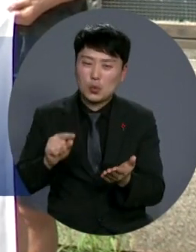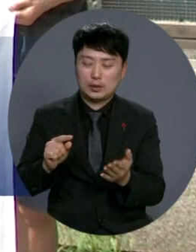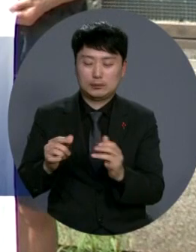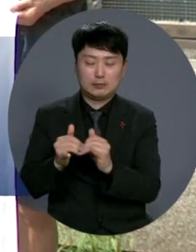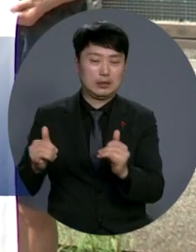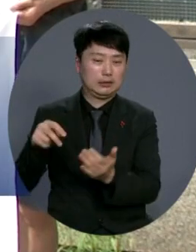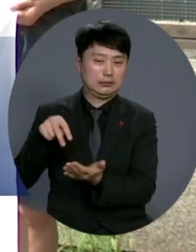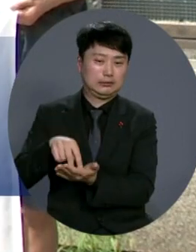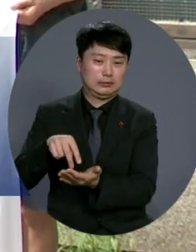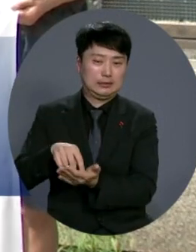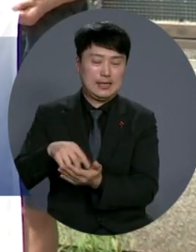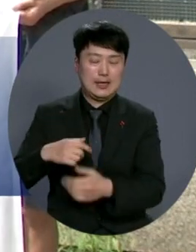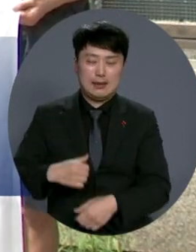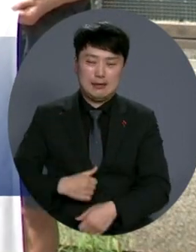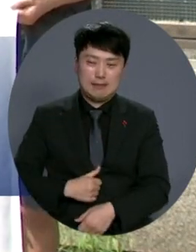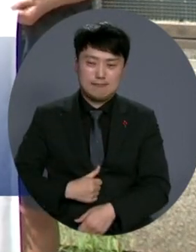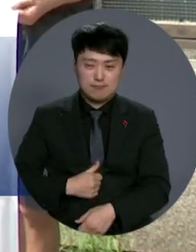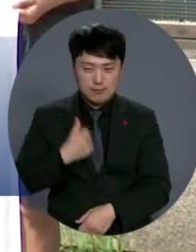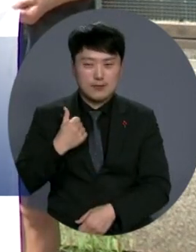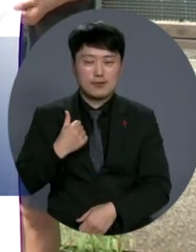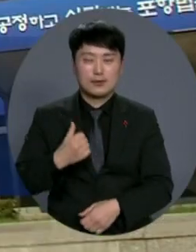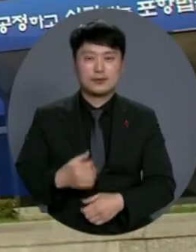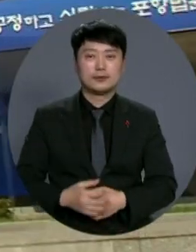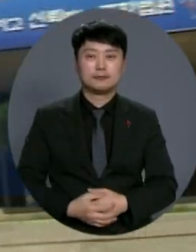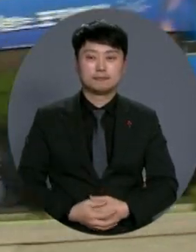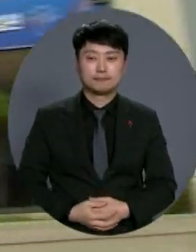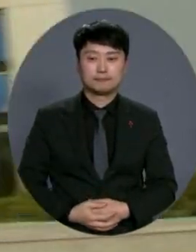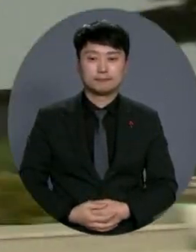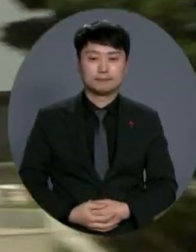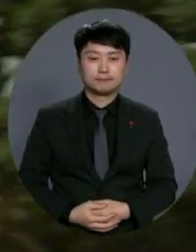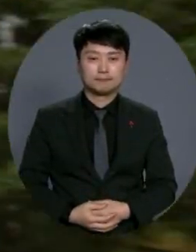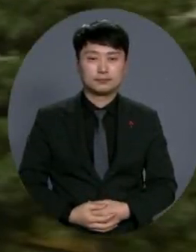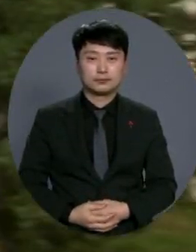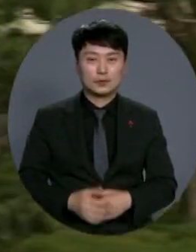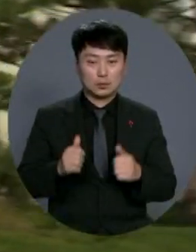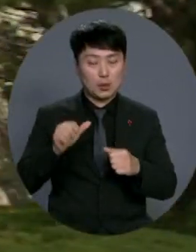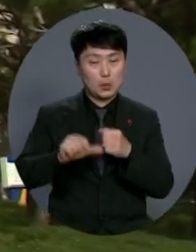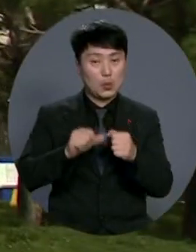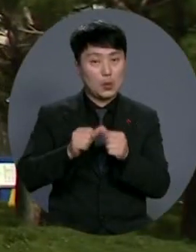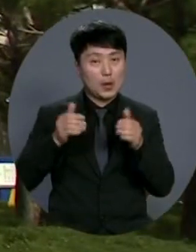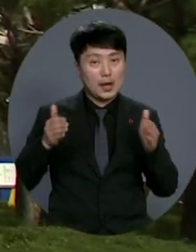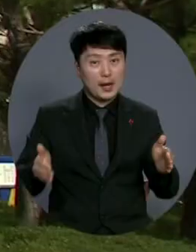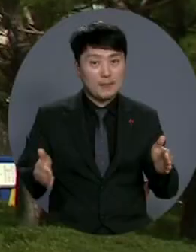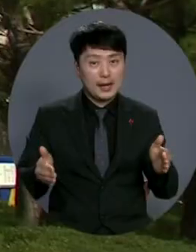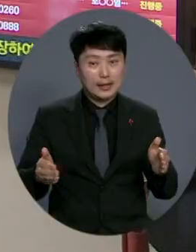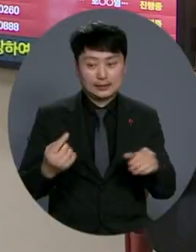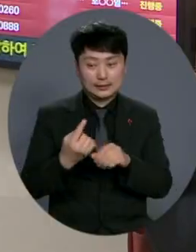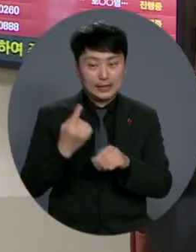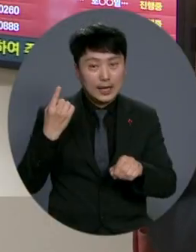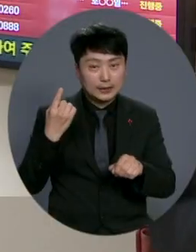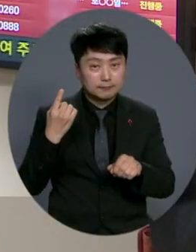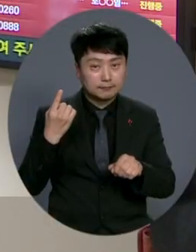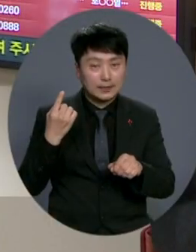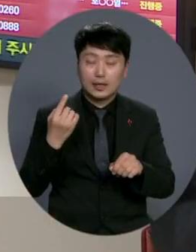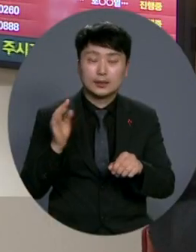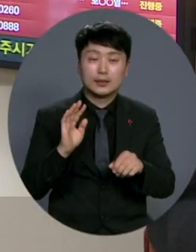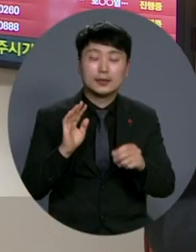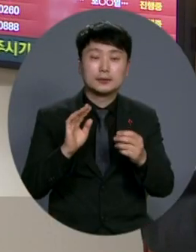시민의 입장에서는 분통스러워할 일이죠. 소송 5년 만인 지난달 내려진 1심